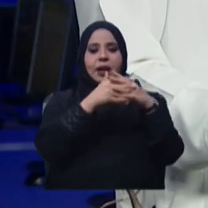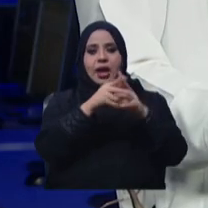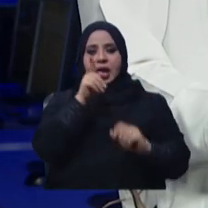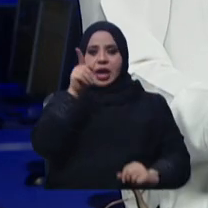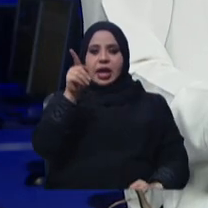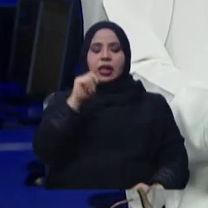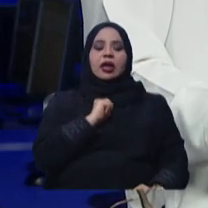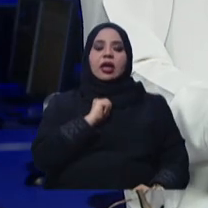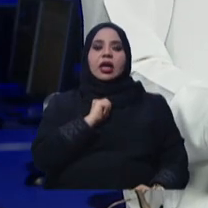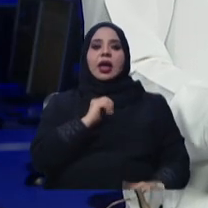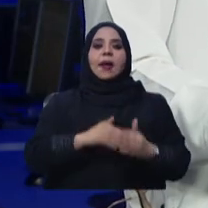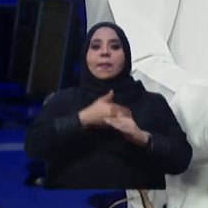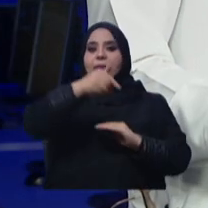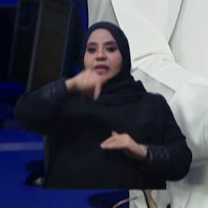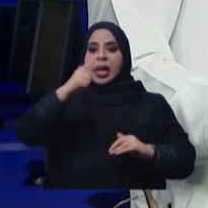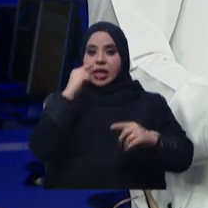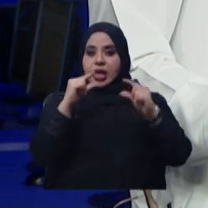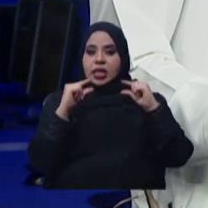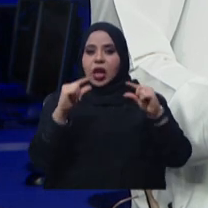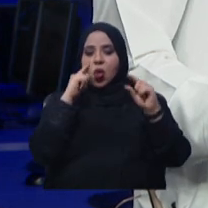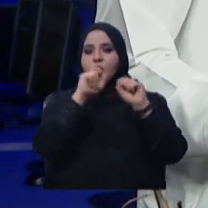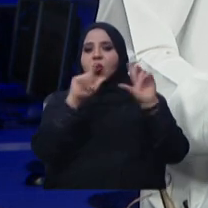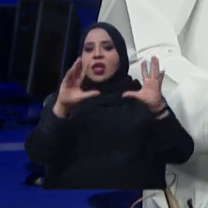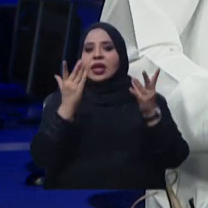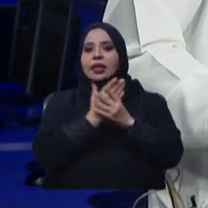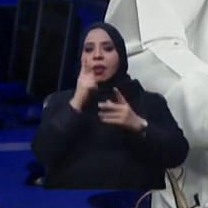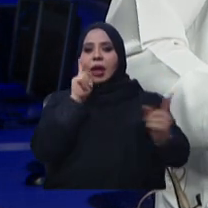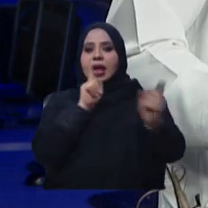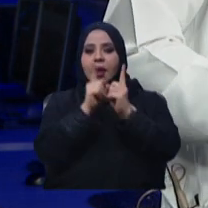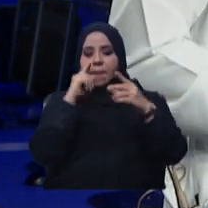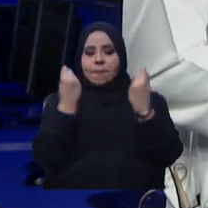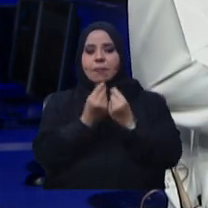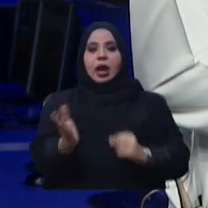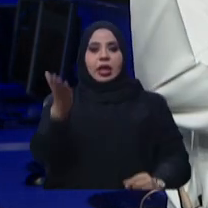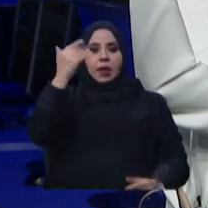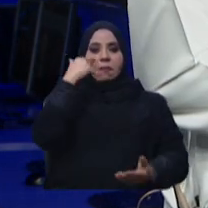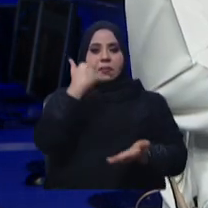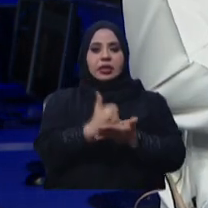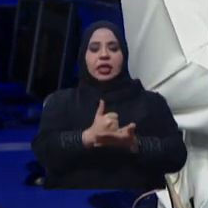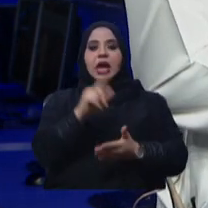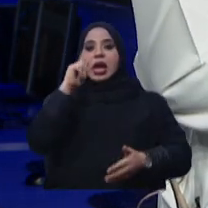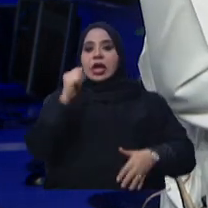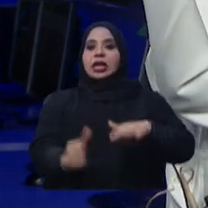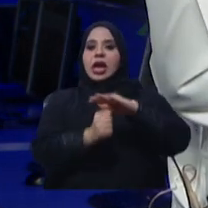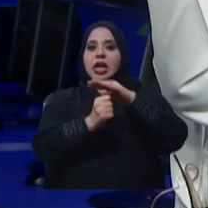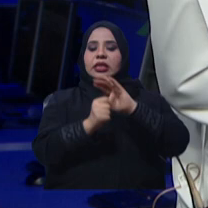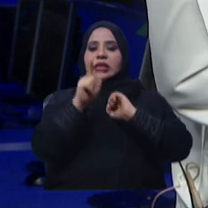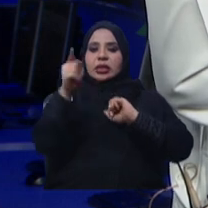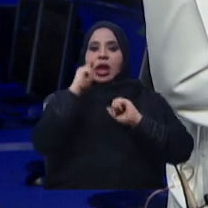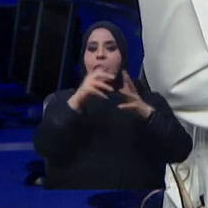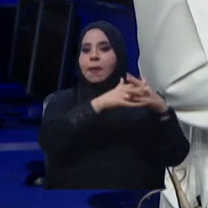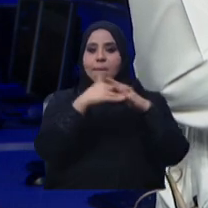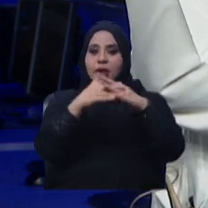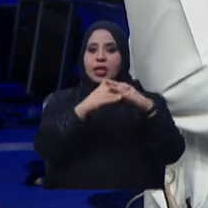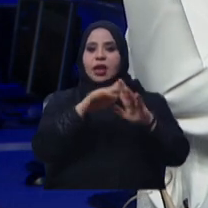الزيارة ودلالاتها التي حملتها لقاءات سموه مع كبار المسؤولين الأمريكيين وعلى رأسهم بالطبع الرئيس